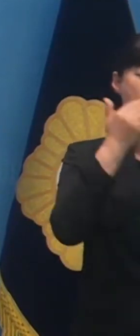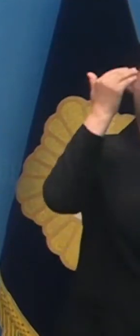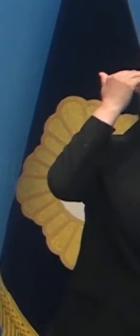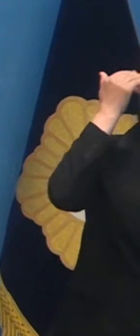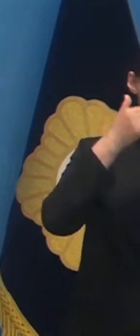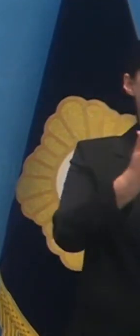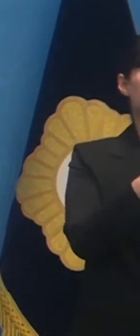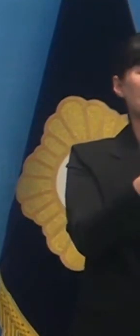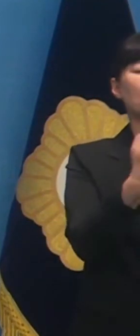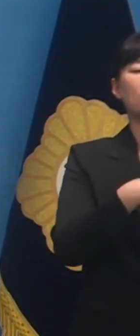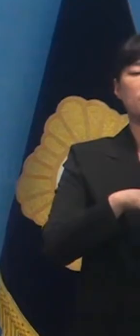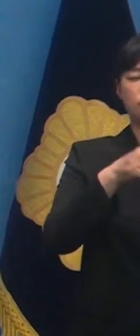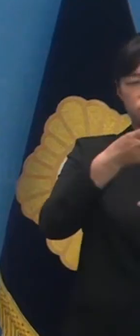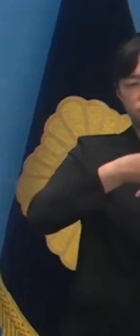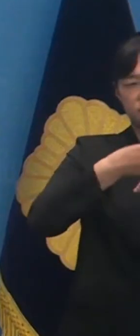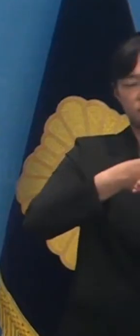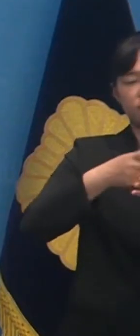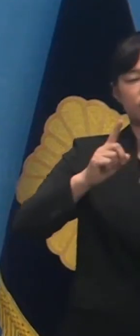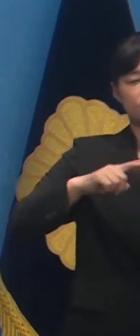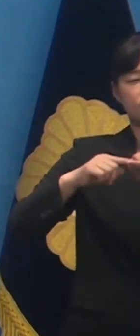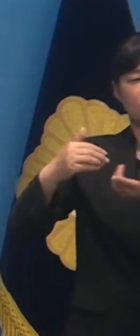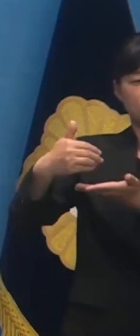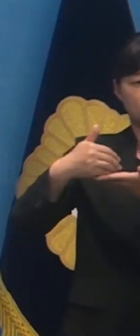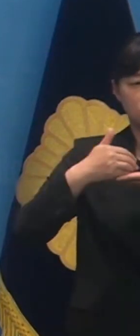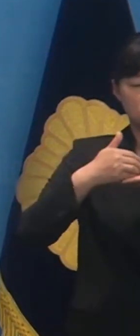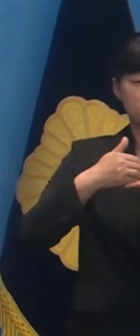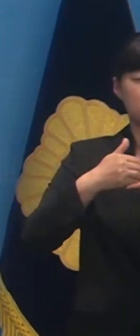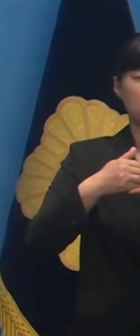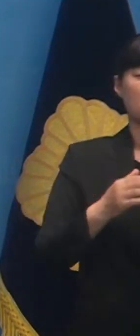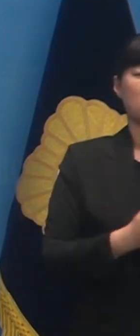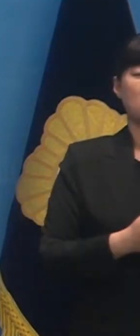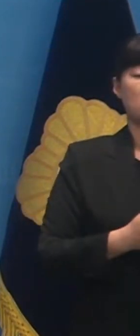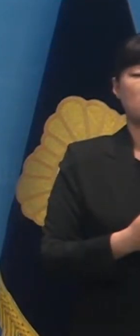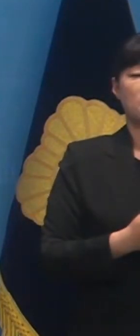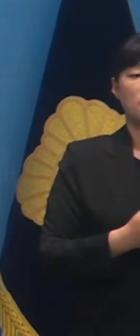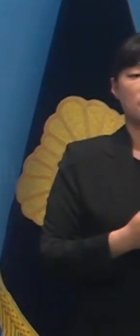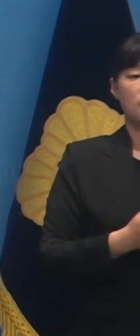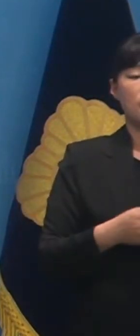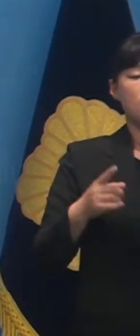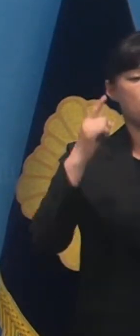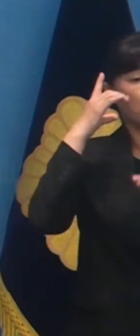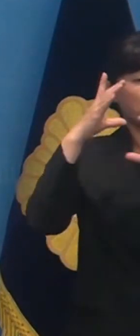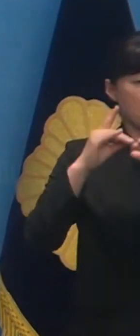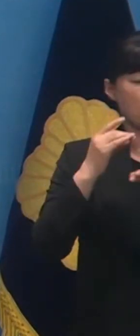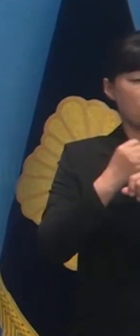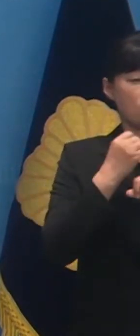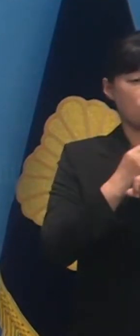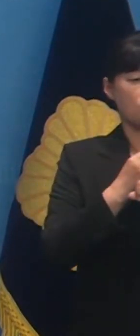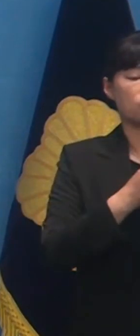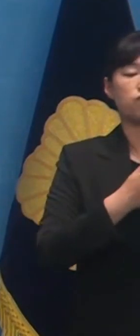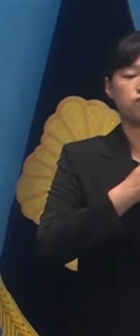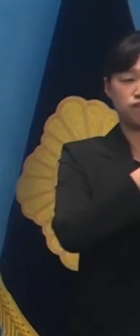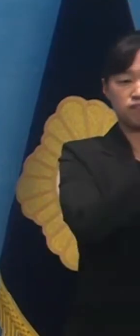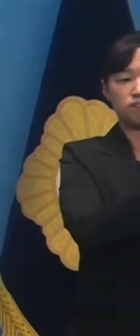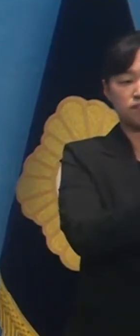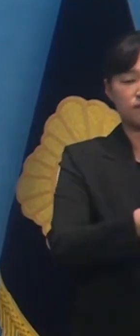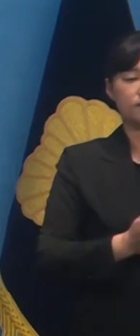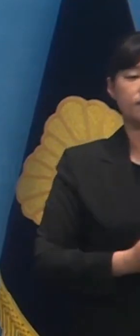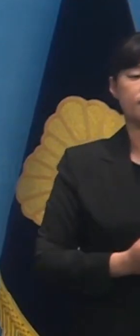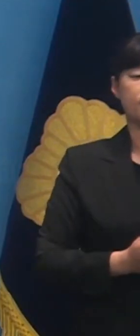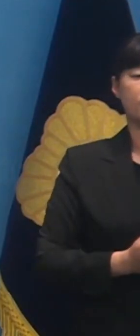침해 방지를 위한 제도 개선에 관한 청원이 지난주 2일 성립되어서 과방위원회로 회부되었습니다.